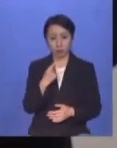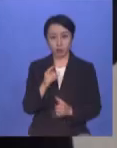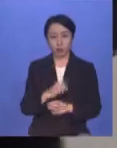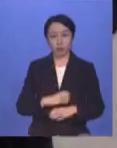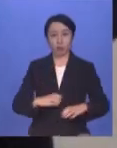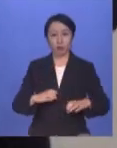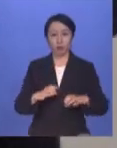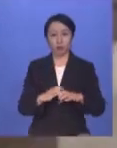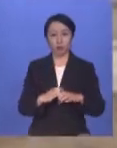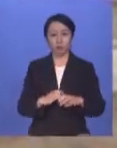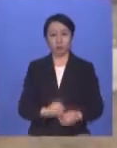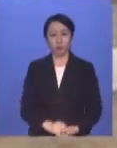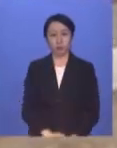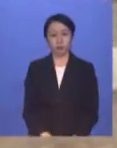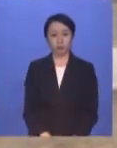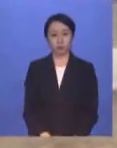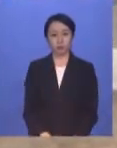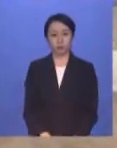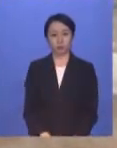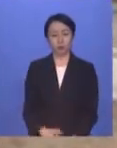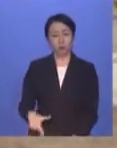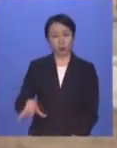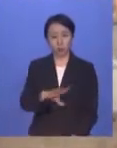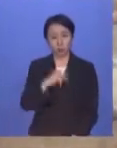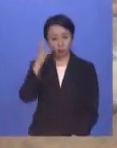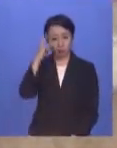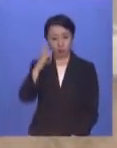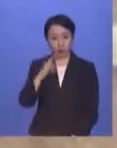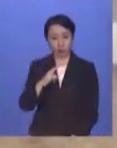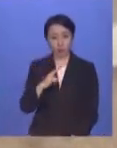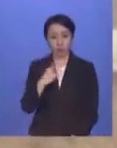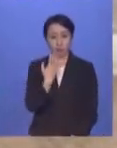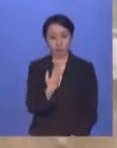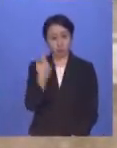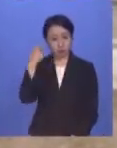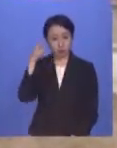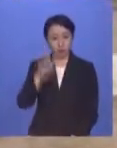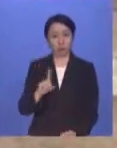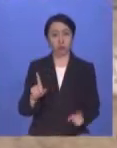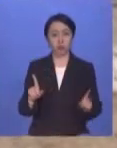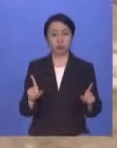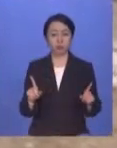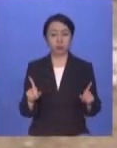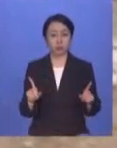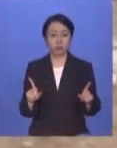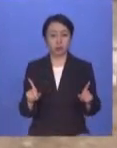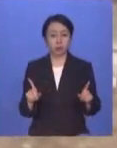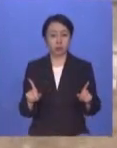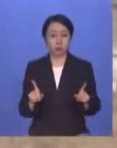құрылыс қарқынды жүріп жатыр. Бүкіл Қазақстанда өзіңіз білесіздер,